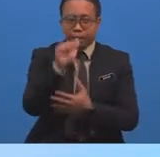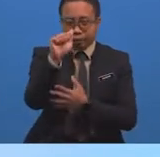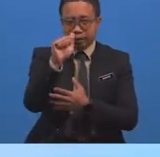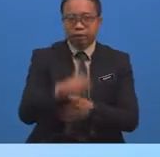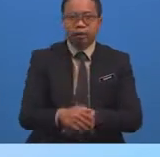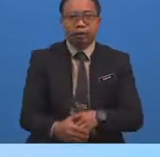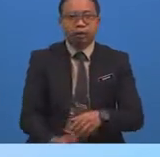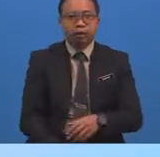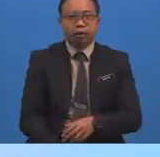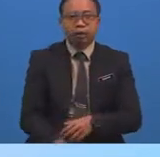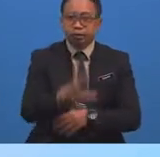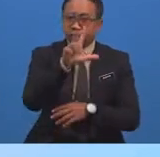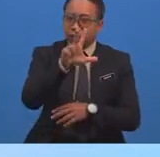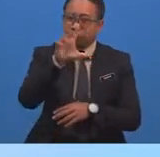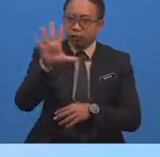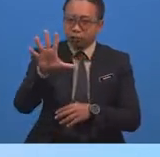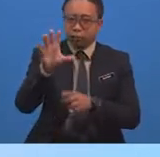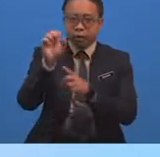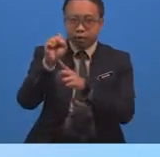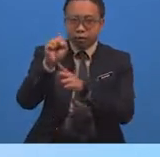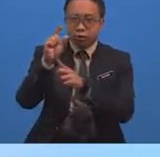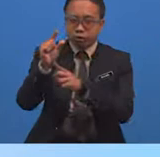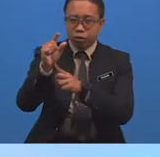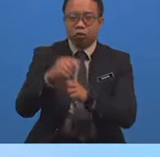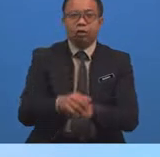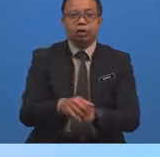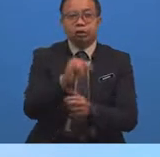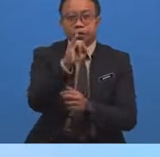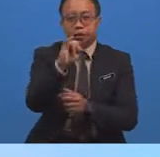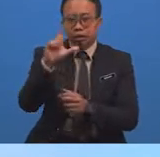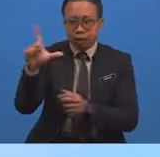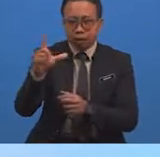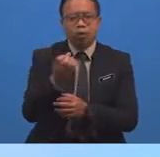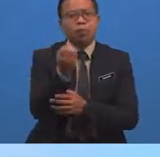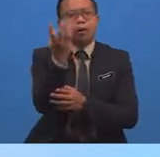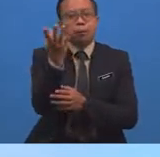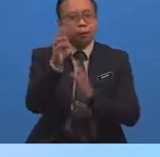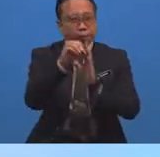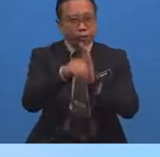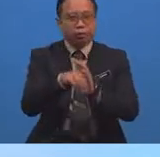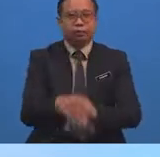35 sengatan ialah berapa nih Hai